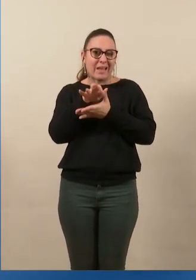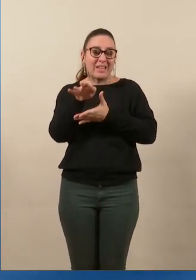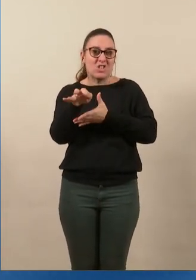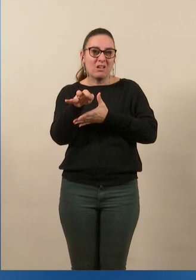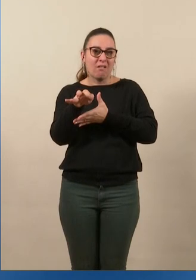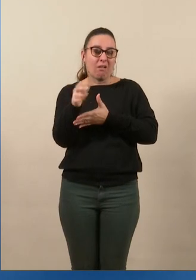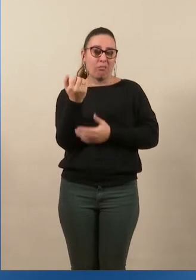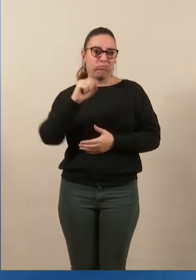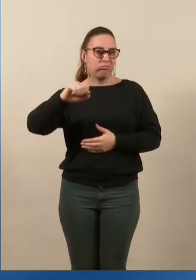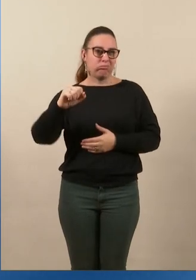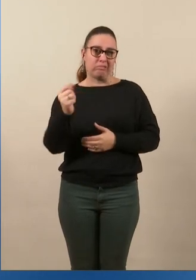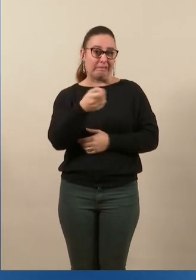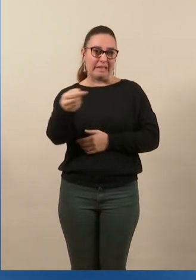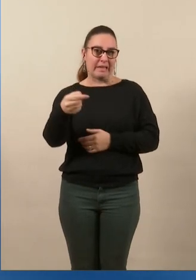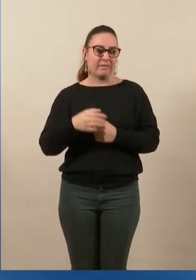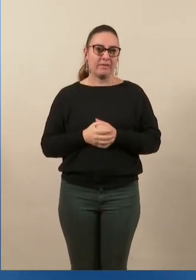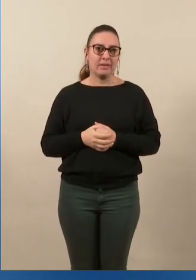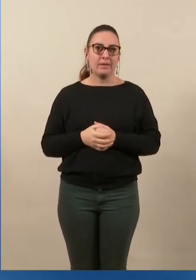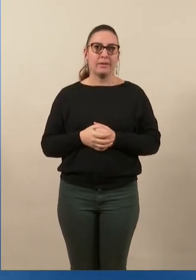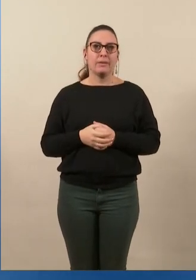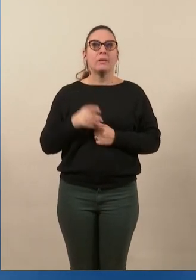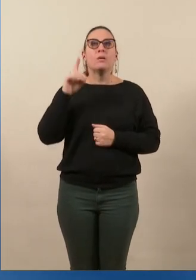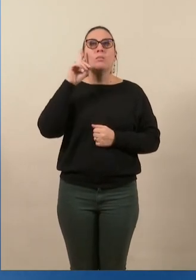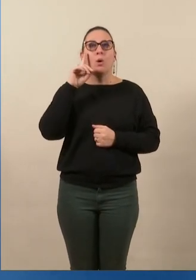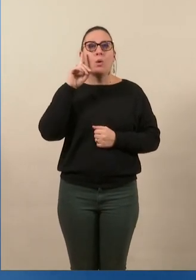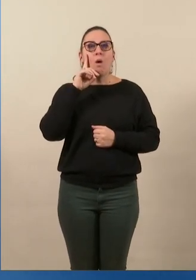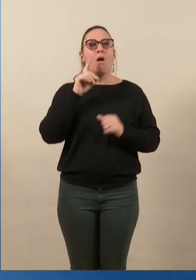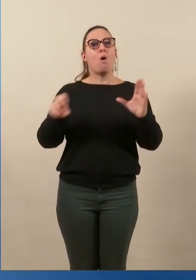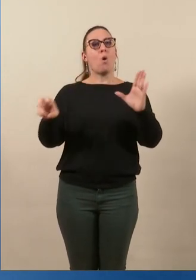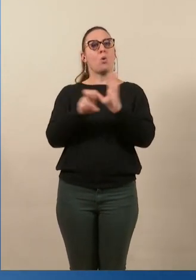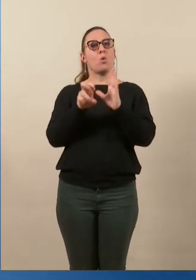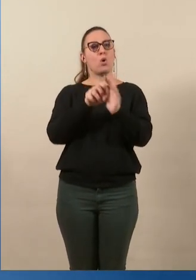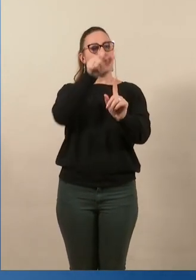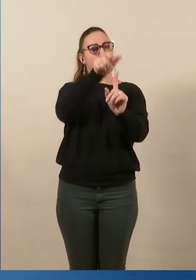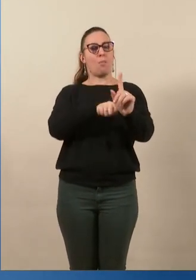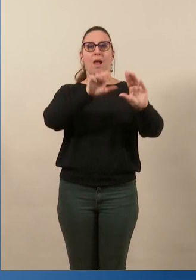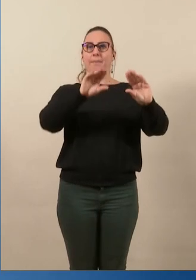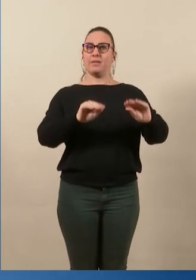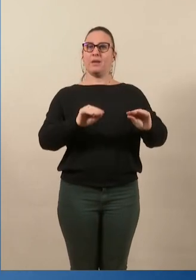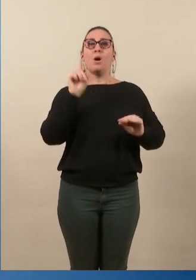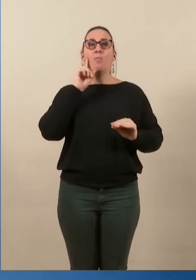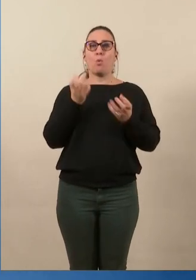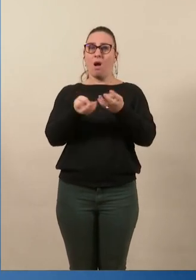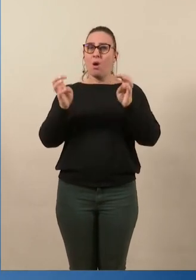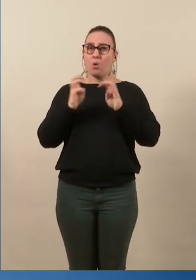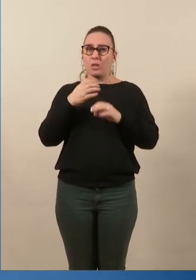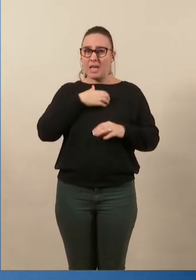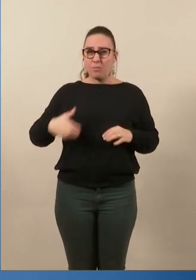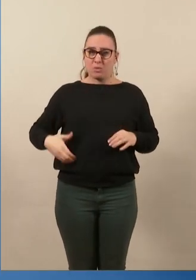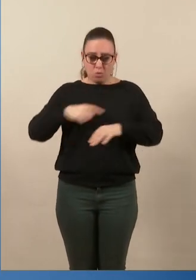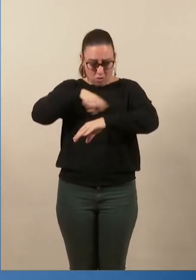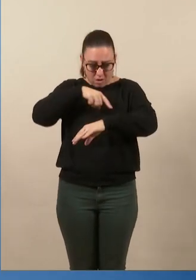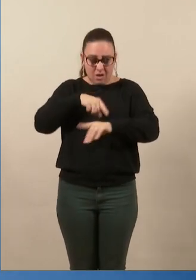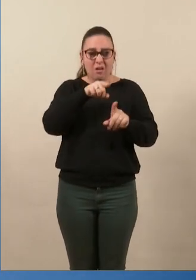cause parce que comment un grennoblois puisque nous les conseillers municipaux le temps que nous y passons comment un